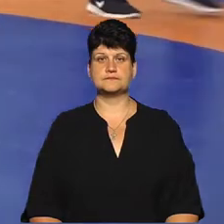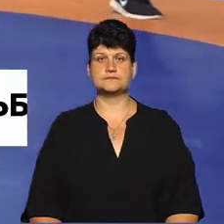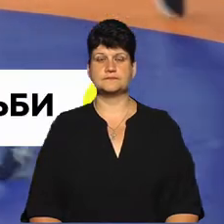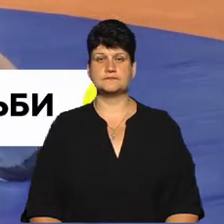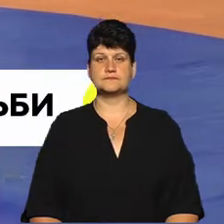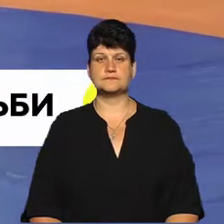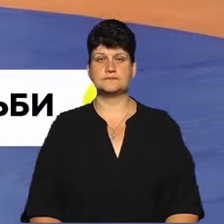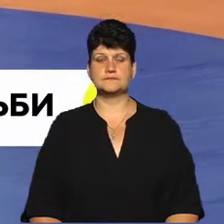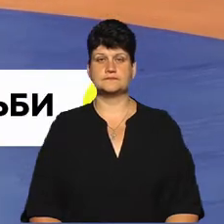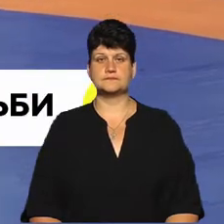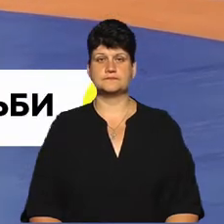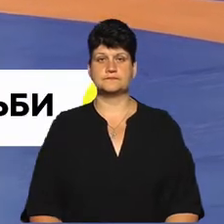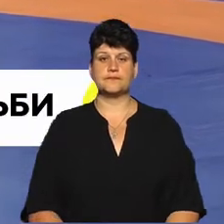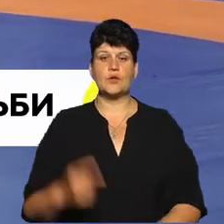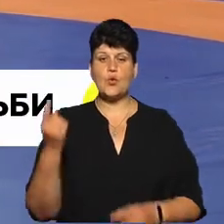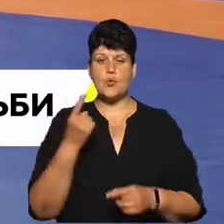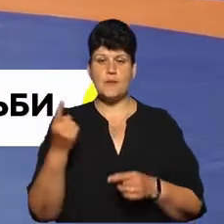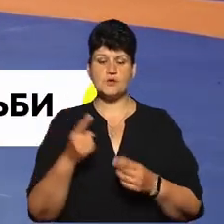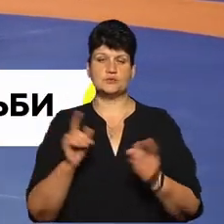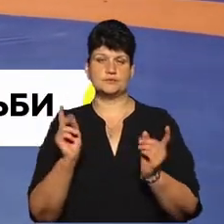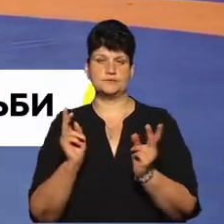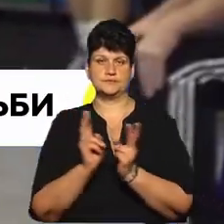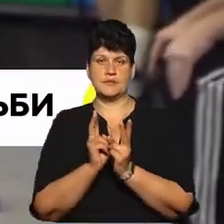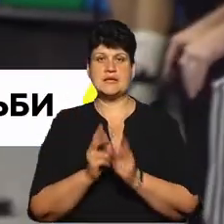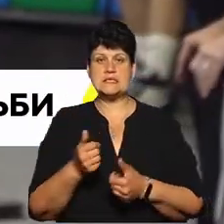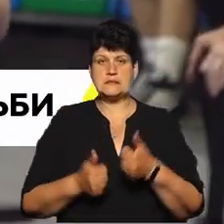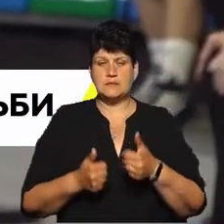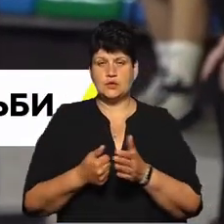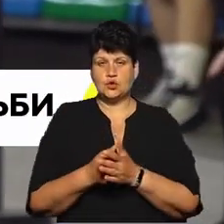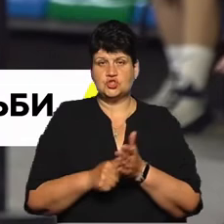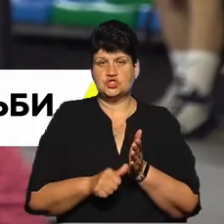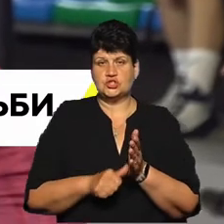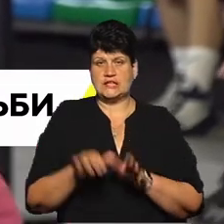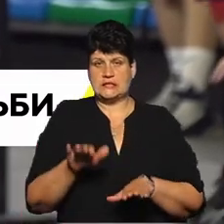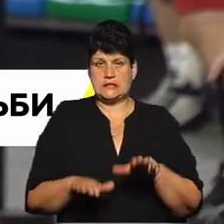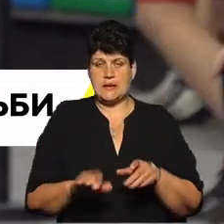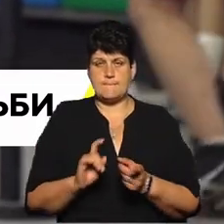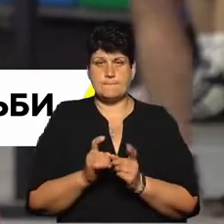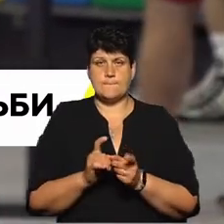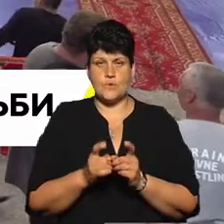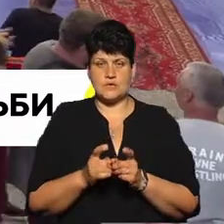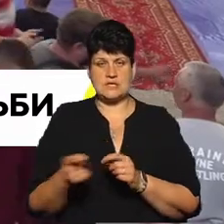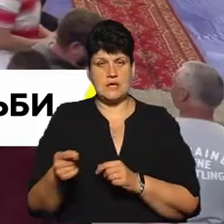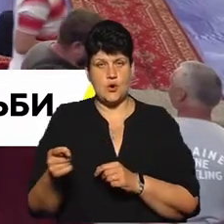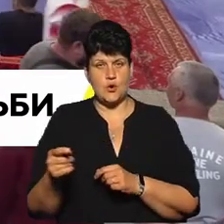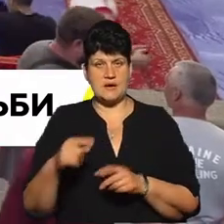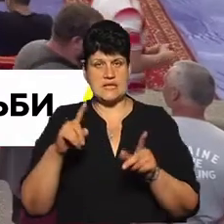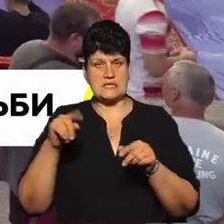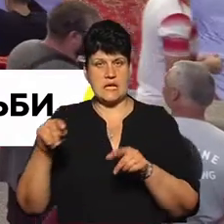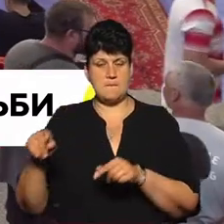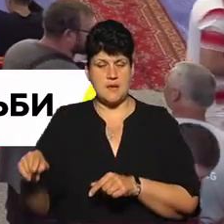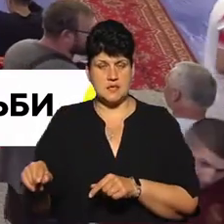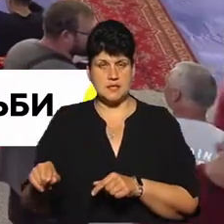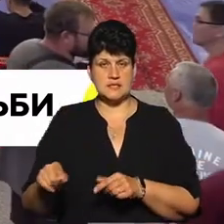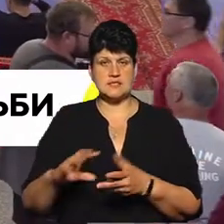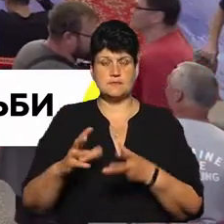У першому поєдинку змагань у категорії до 60 кілограмів борються спортсмени з Тернополя і Закарпаття. За підсумками